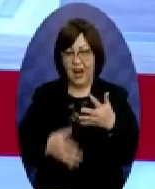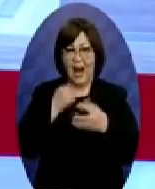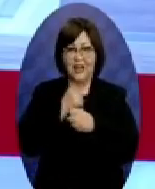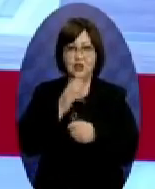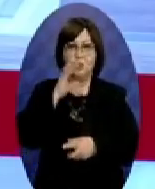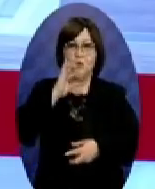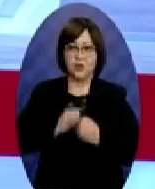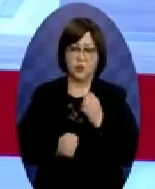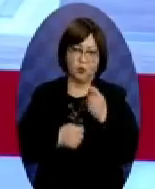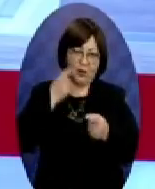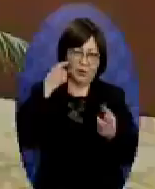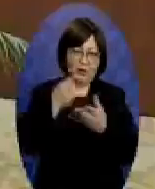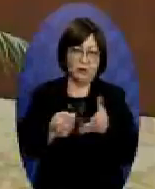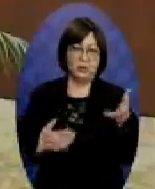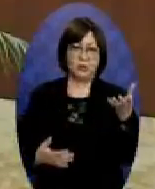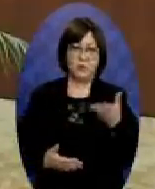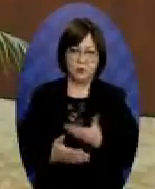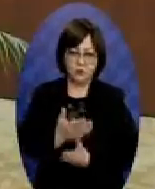солилцлоо.